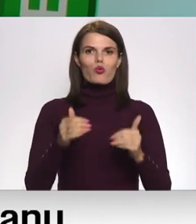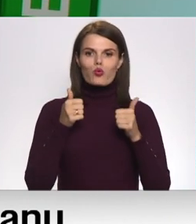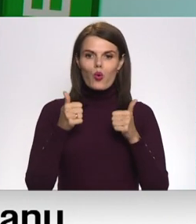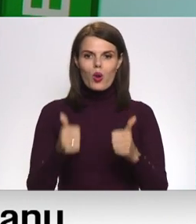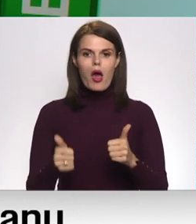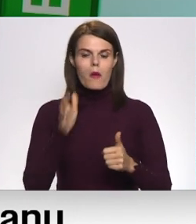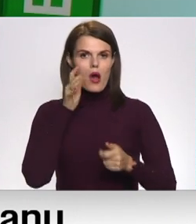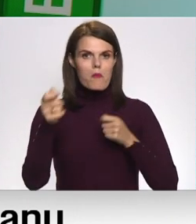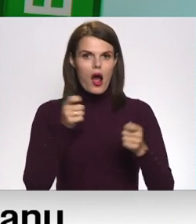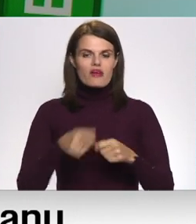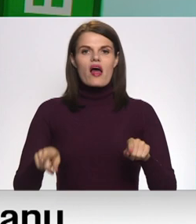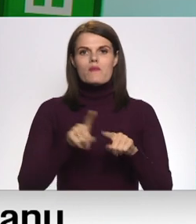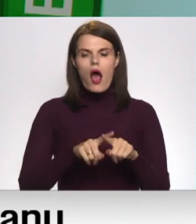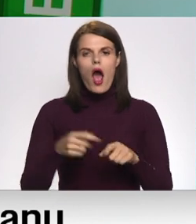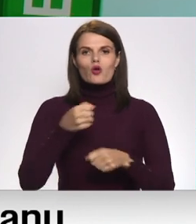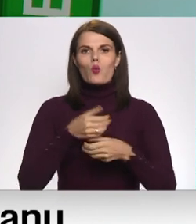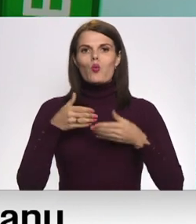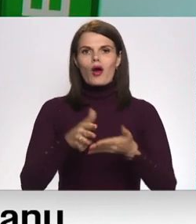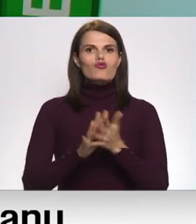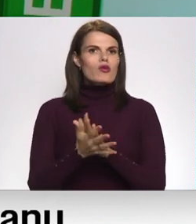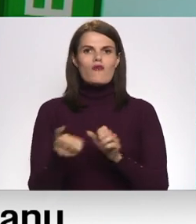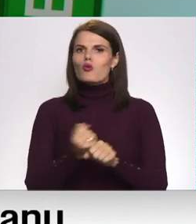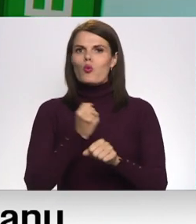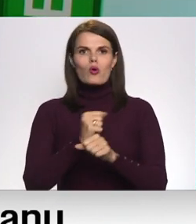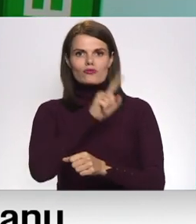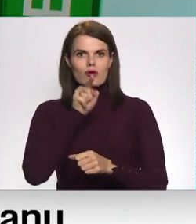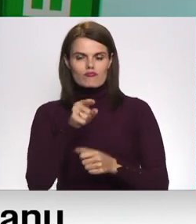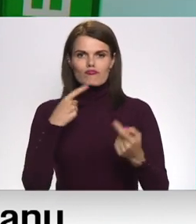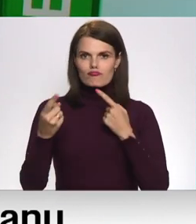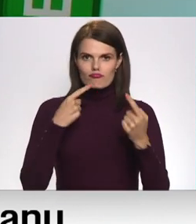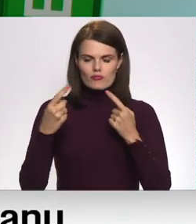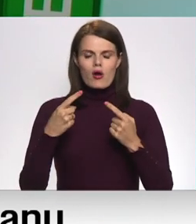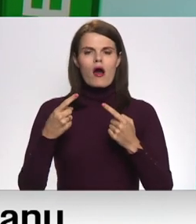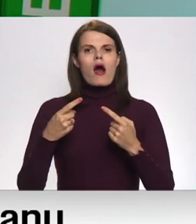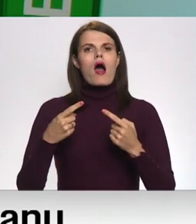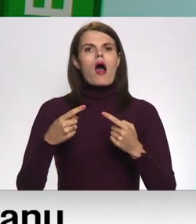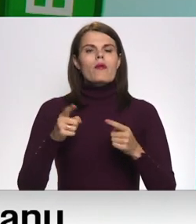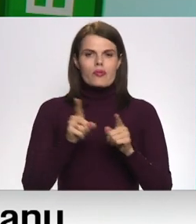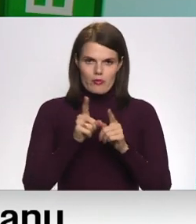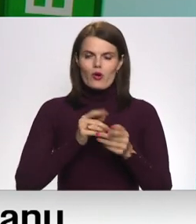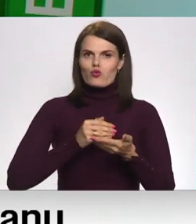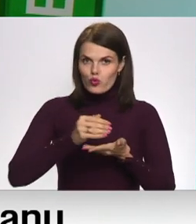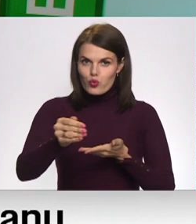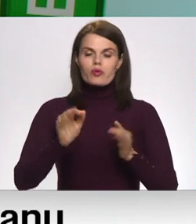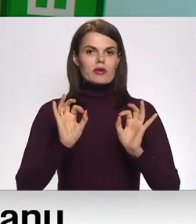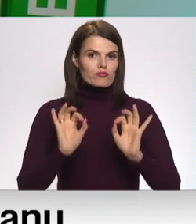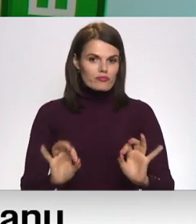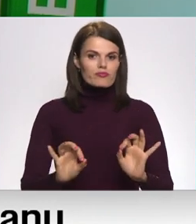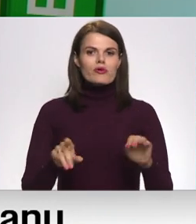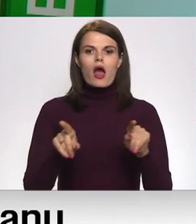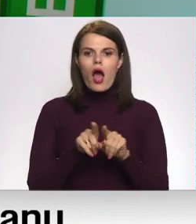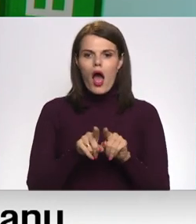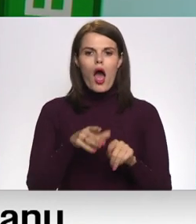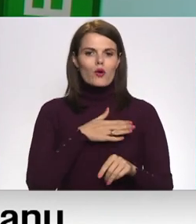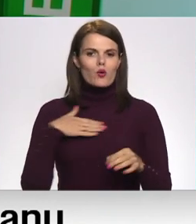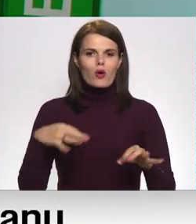Tāpatās ostu reforma ir izrunāta, ko ar to darīt, un ir skaidrība, kad mēs tā teikt apakaļ nedodamies, bet ejam uz priekšu. Ļoti svarīga